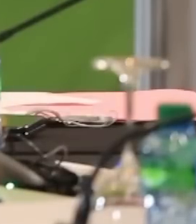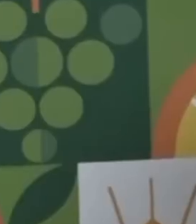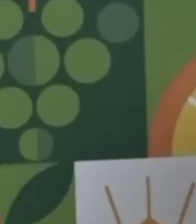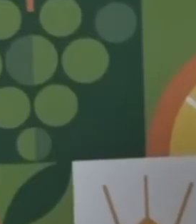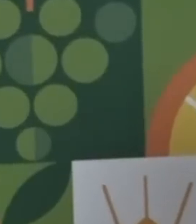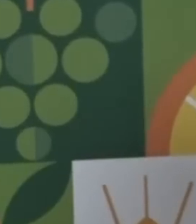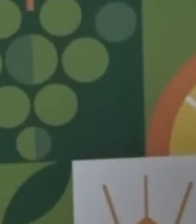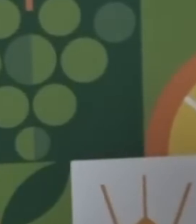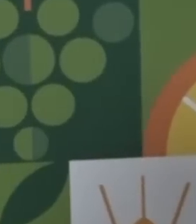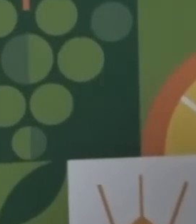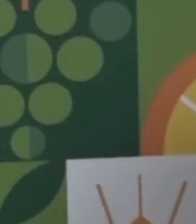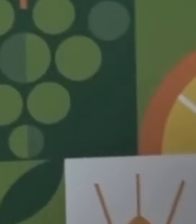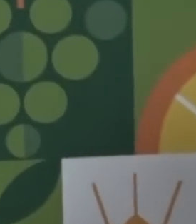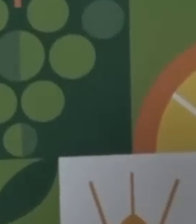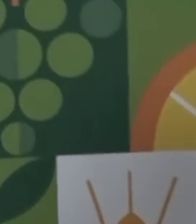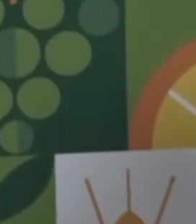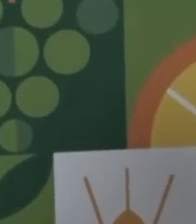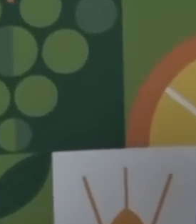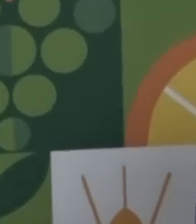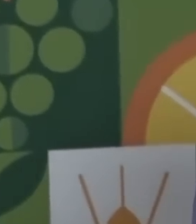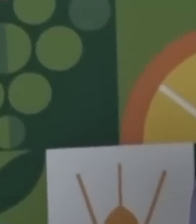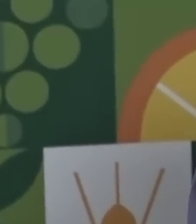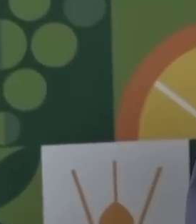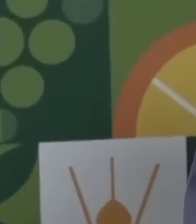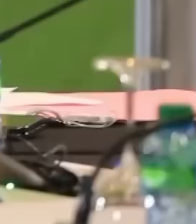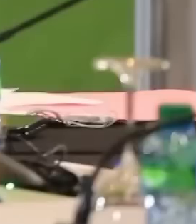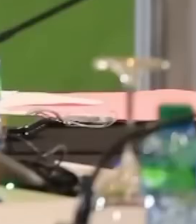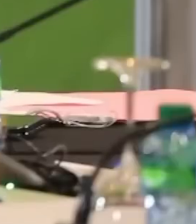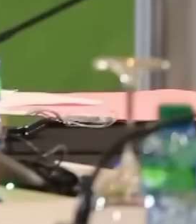La promotion de technologies à haut rendement,